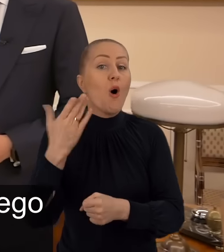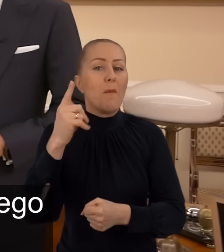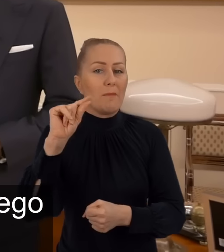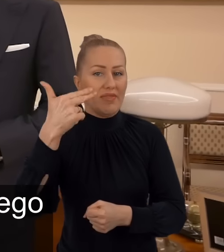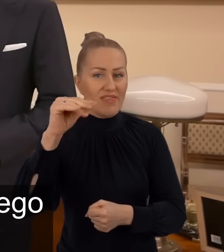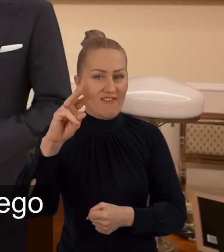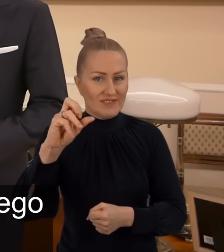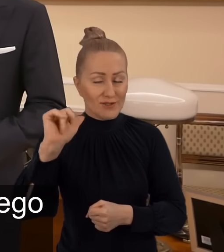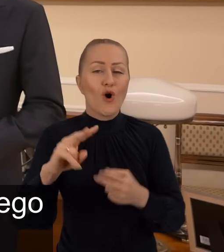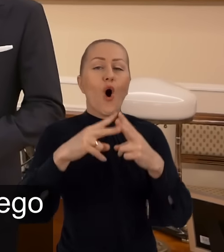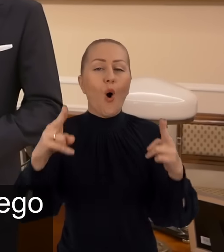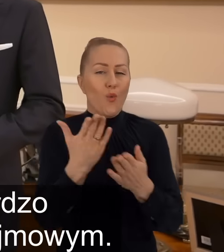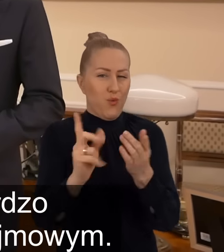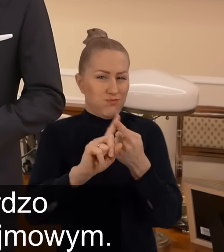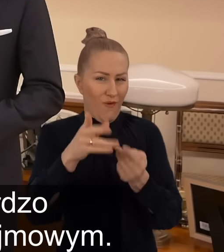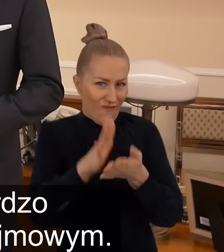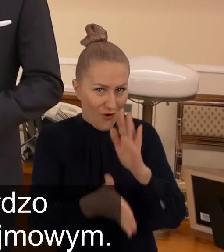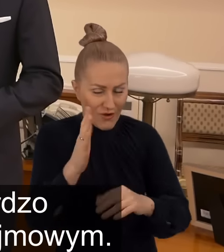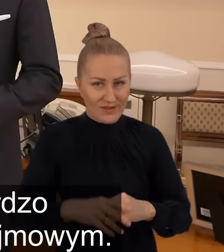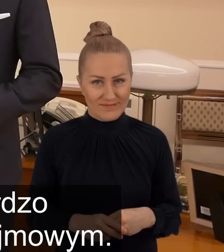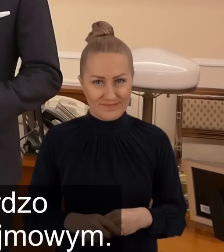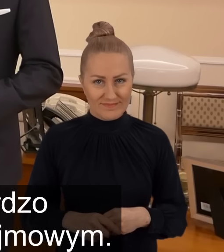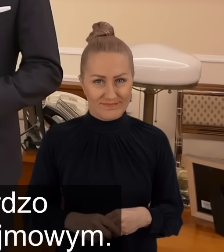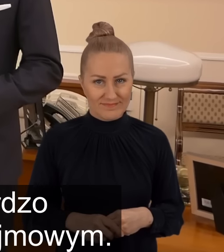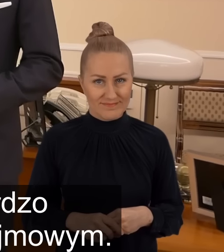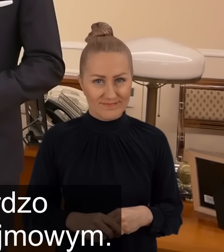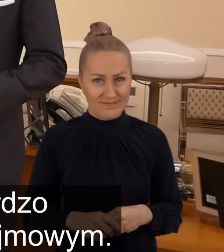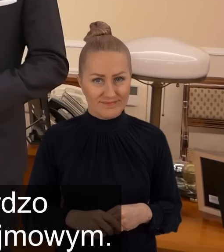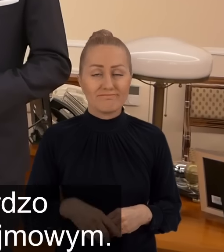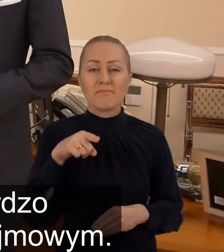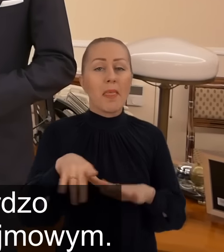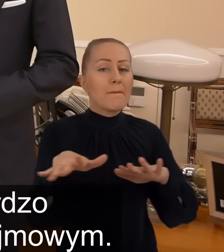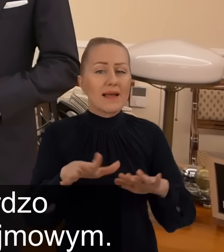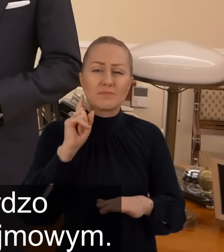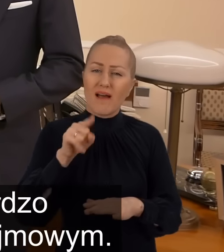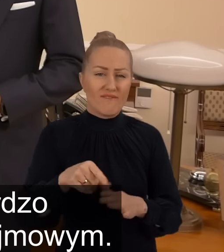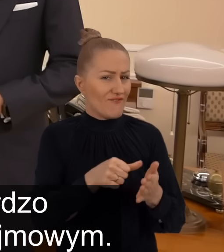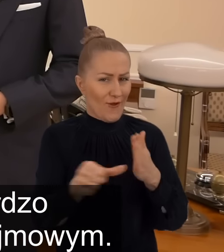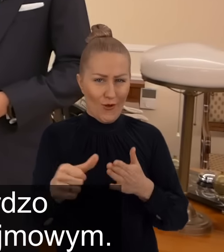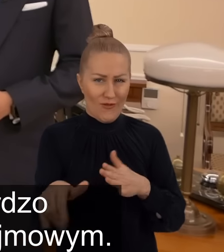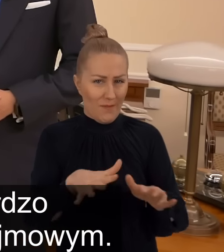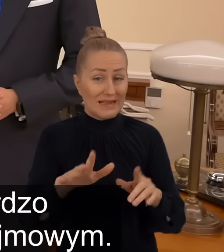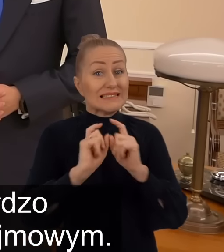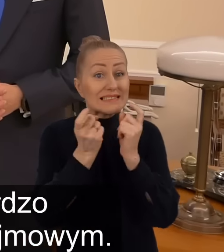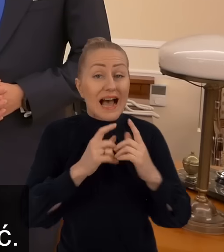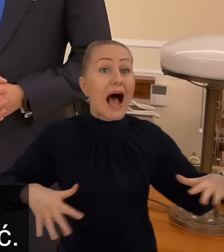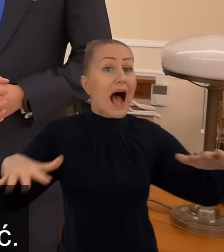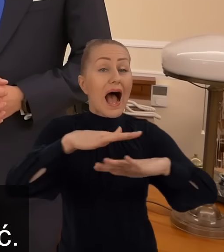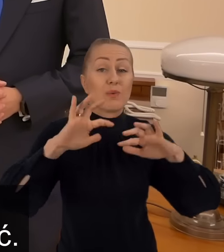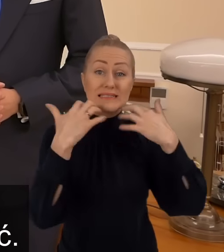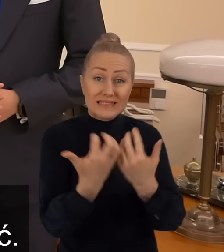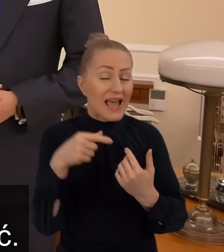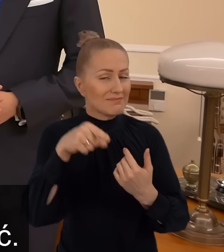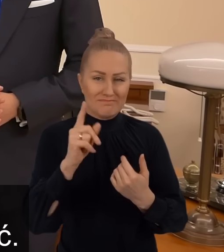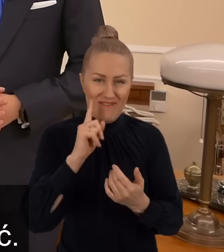okresie powojennym. I to miejsce to jedno z takich bardzo wyjątkowych miejsc w kompleksie sejmowym, także bardzo się